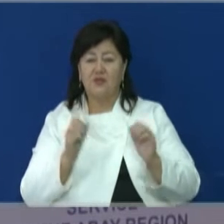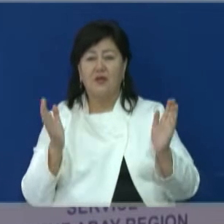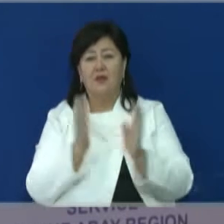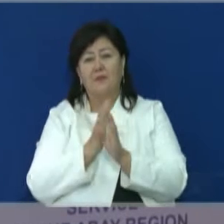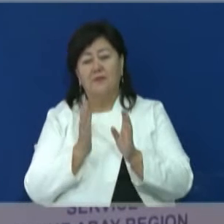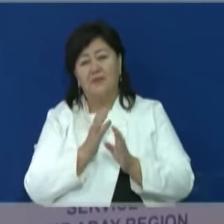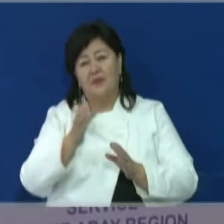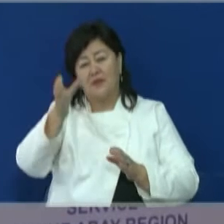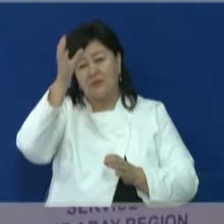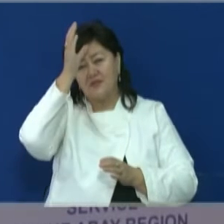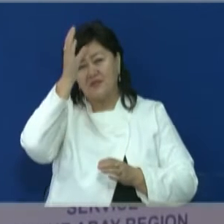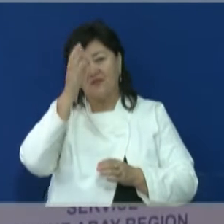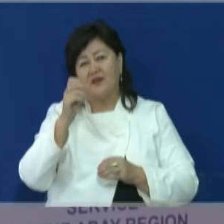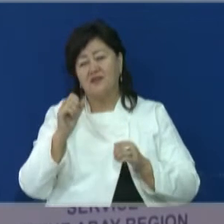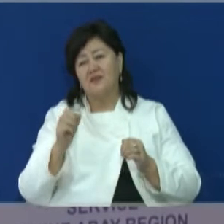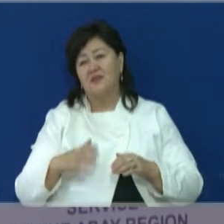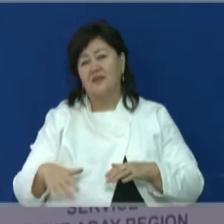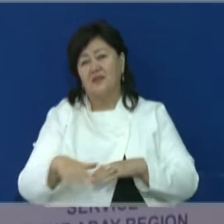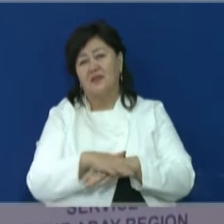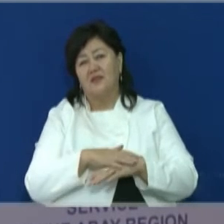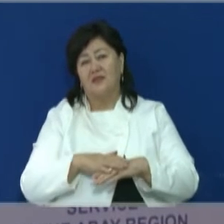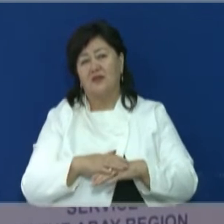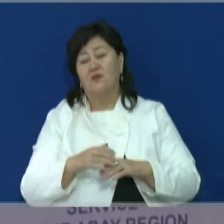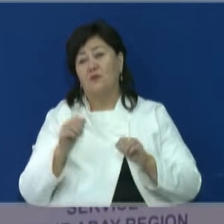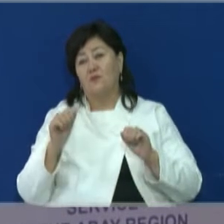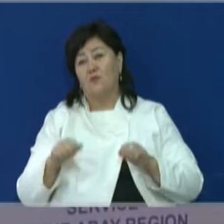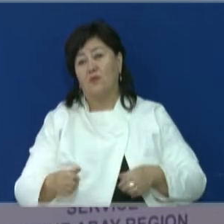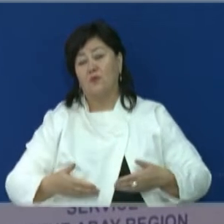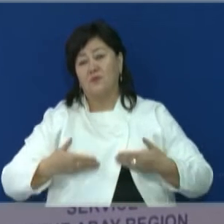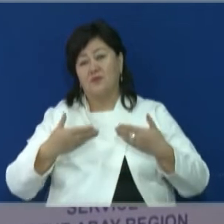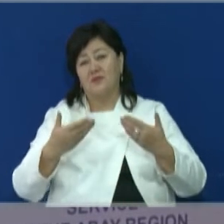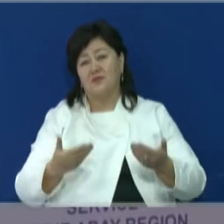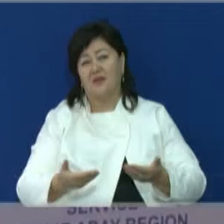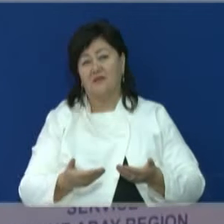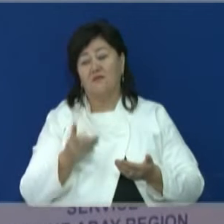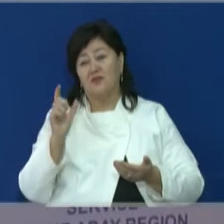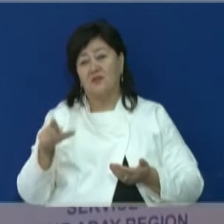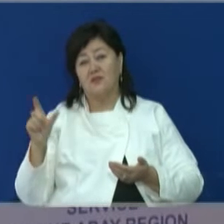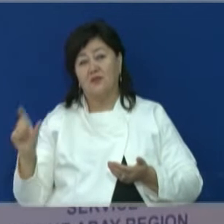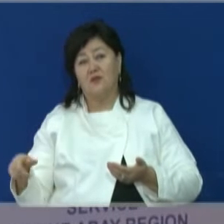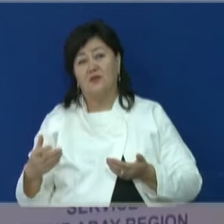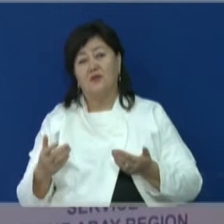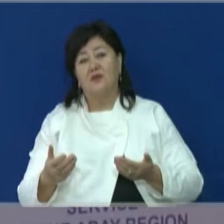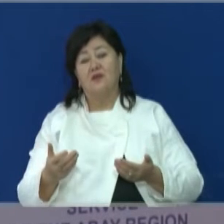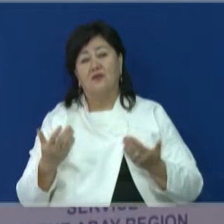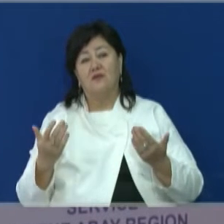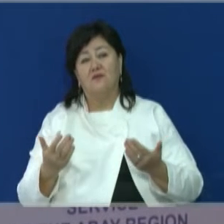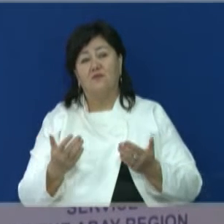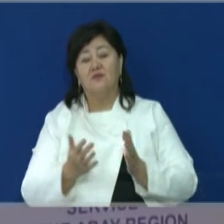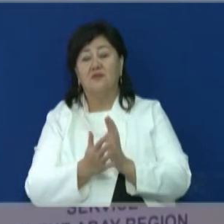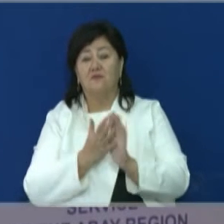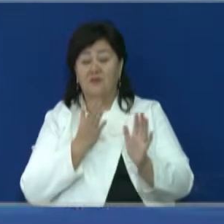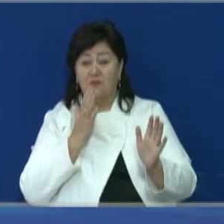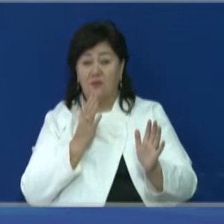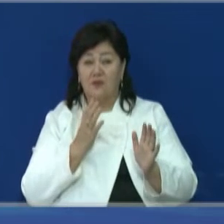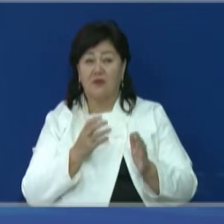білімге, қаламызға немесе халқымызға көмектескен адамдарды ұсына алады. Бұл адамдар осы қайырымдылық керуеніне